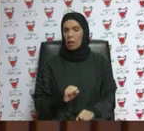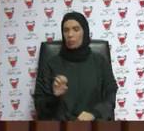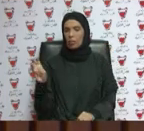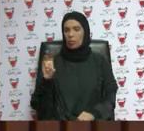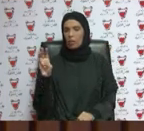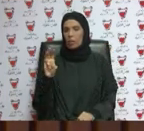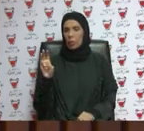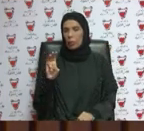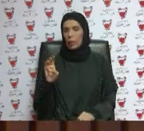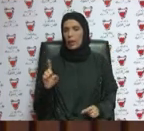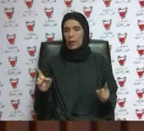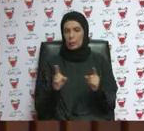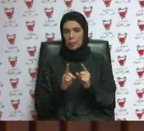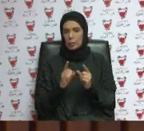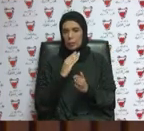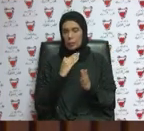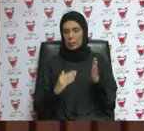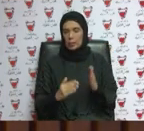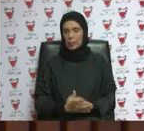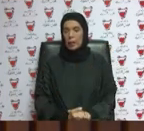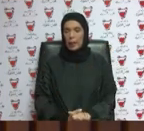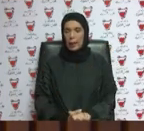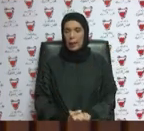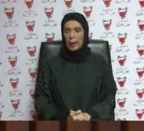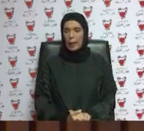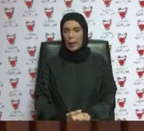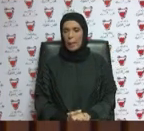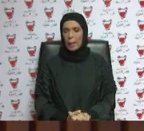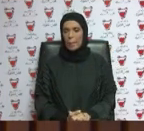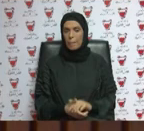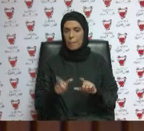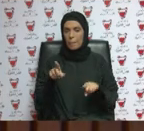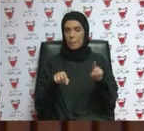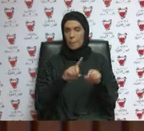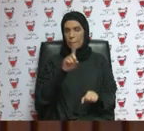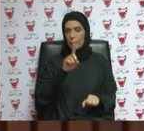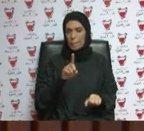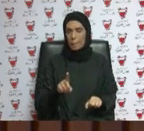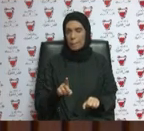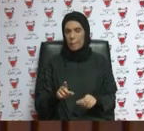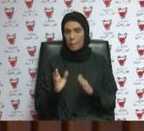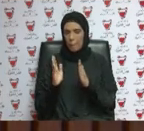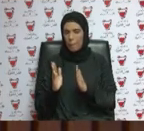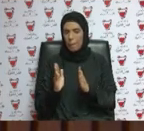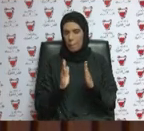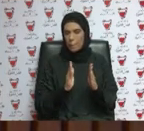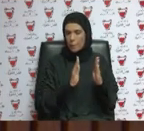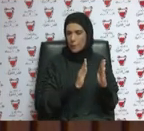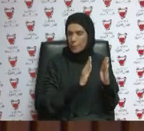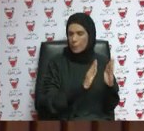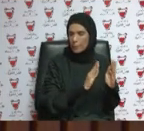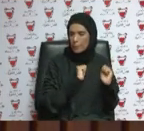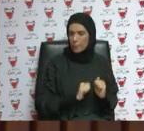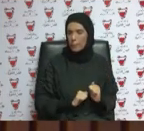الشركات الصغيرة والمتوسطة. بعض الاستفسارات من ناحية الضوابط، تم وضع ضوابط